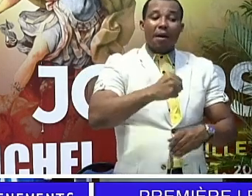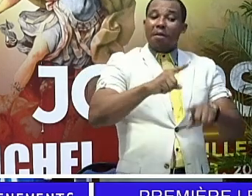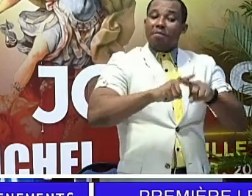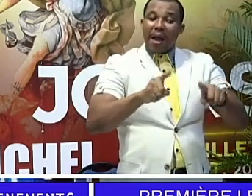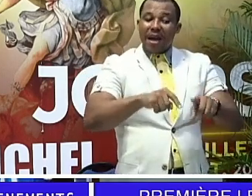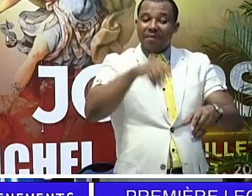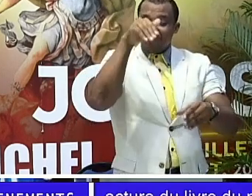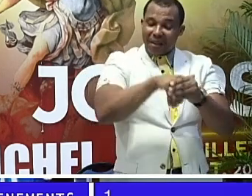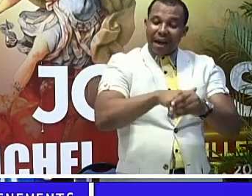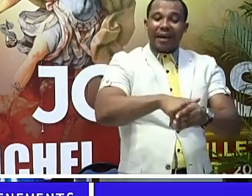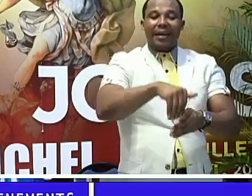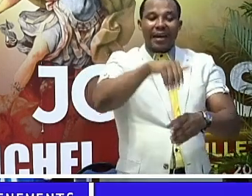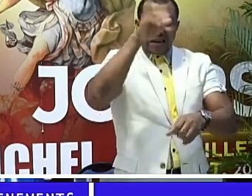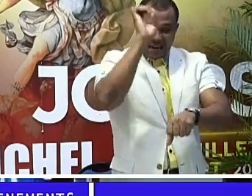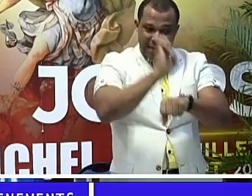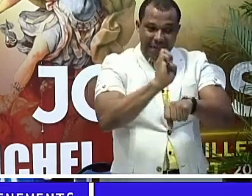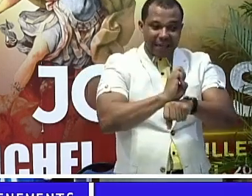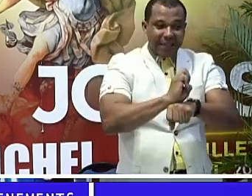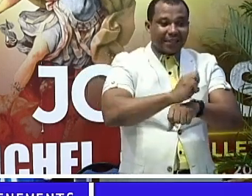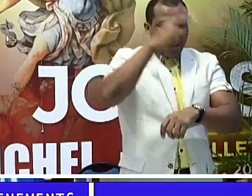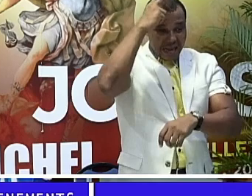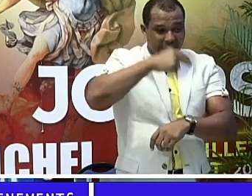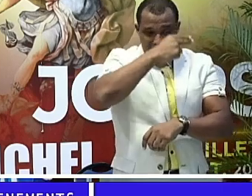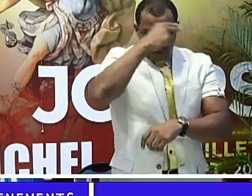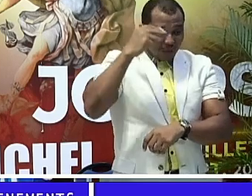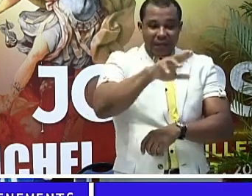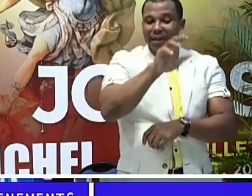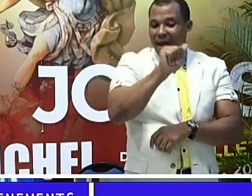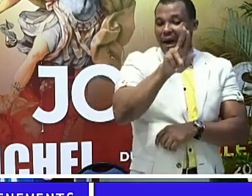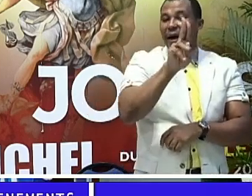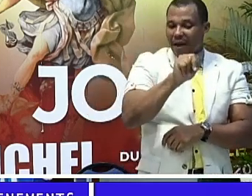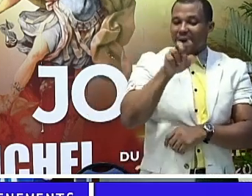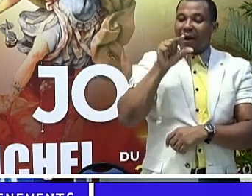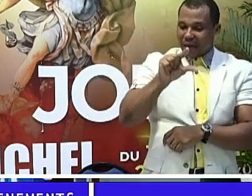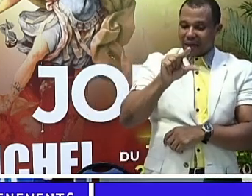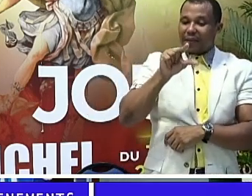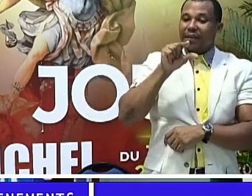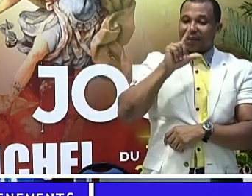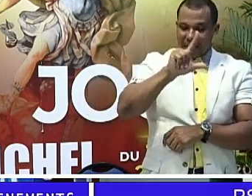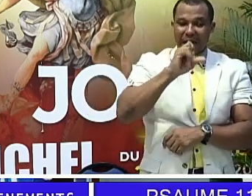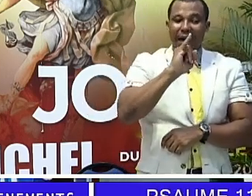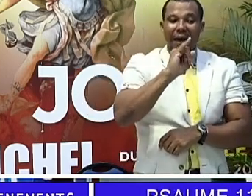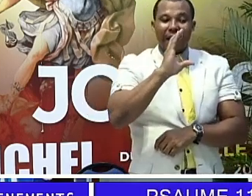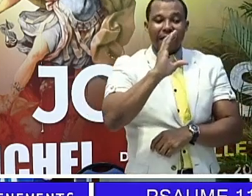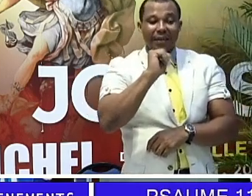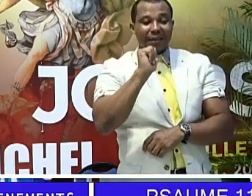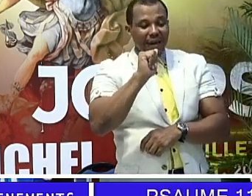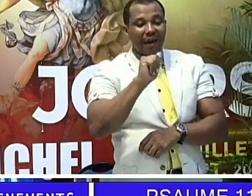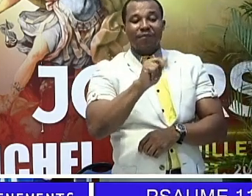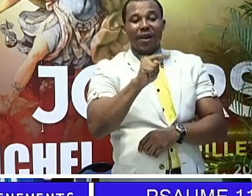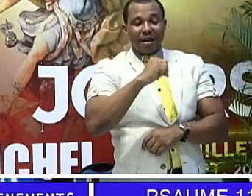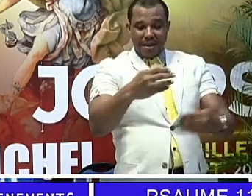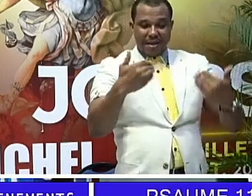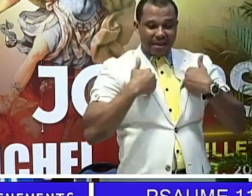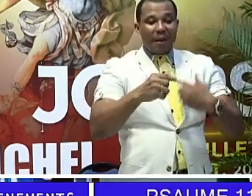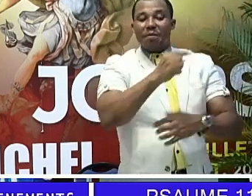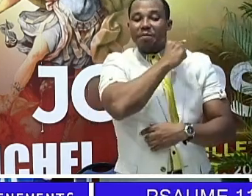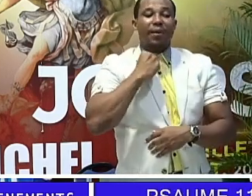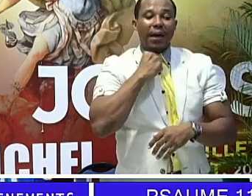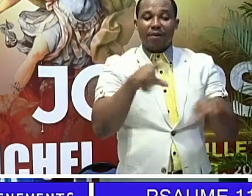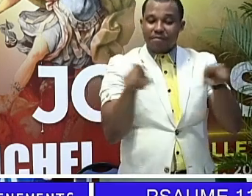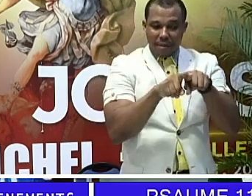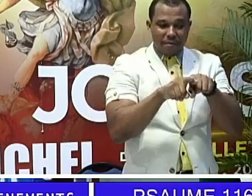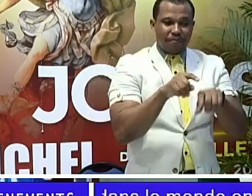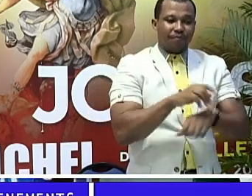gien également des prêtres. Mais il y a une différence extrême. Dans l'église catholique apostolique romaine, c'est